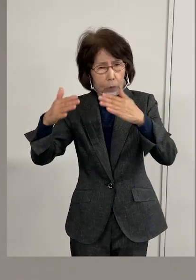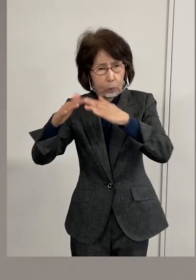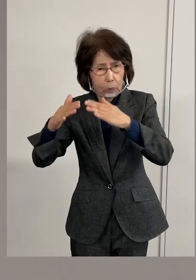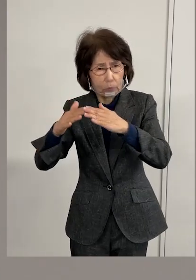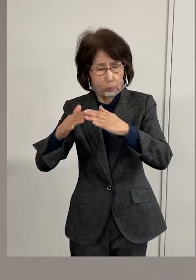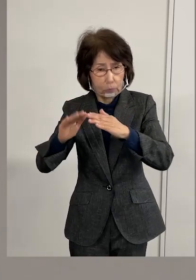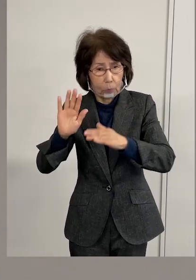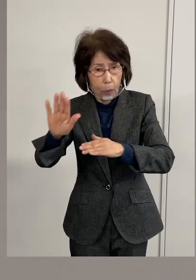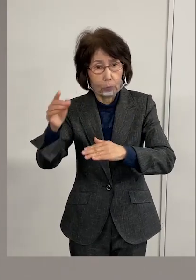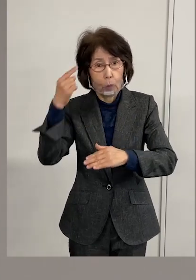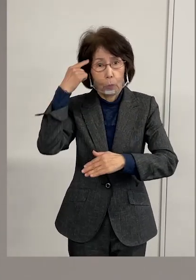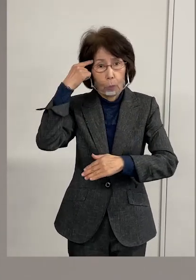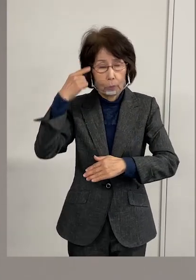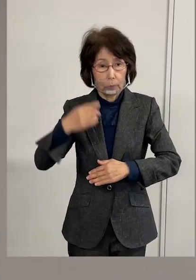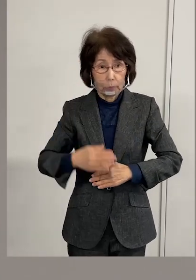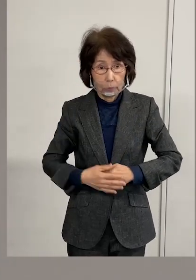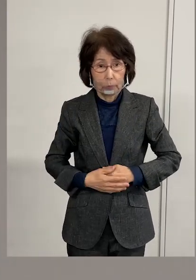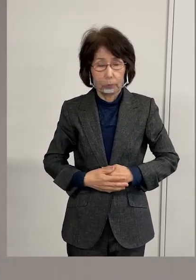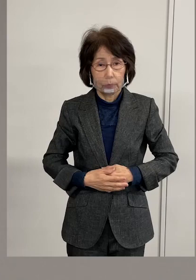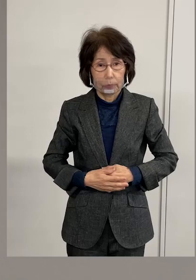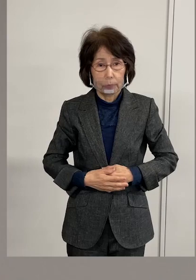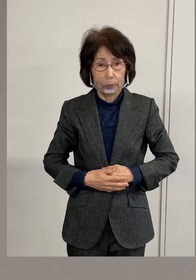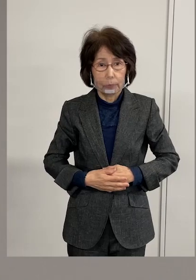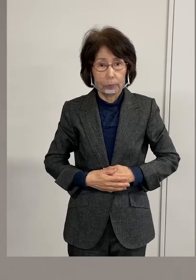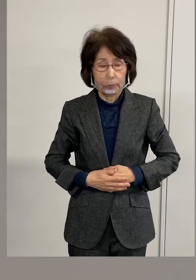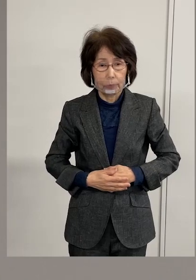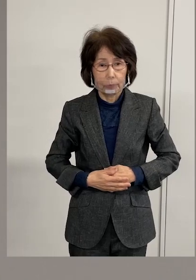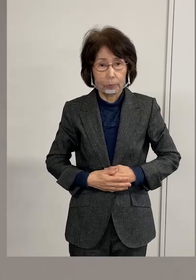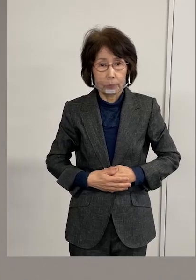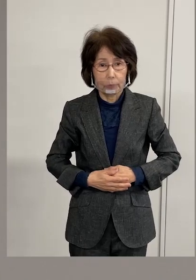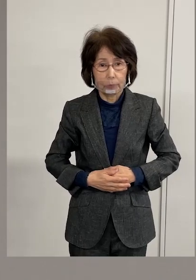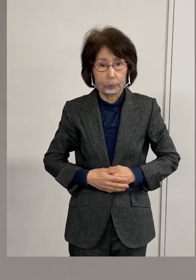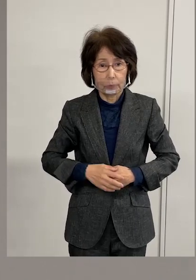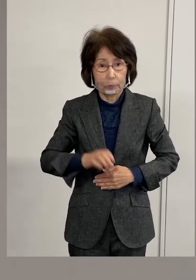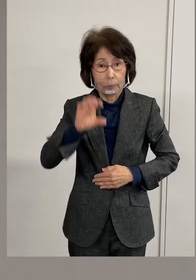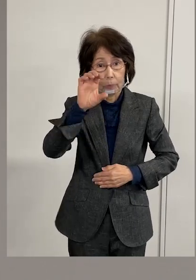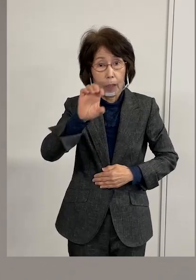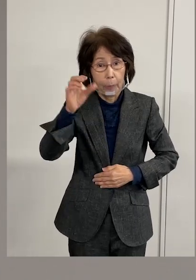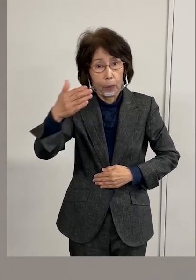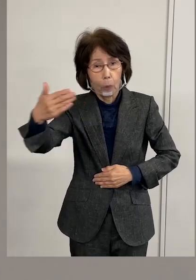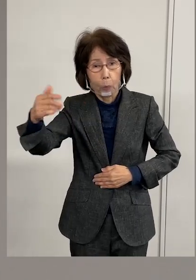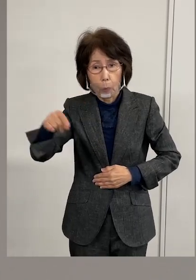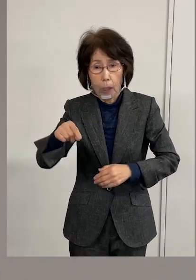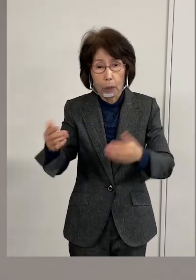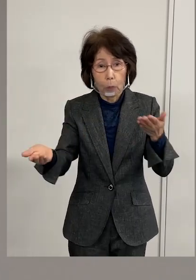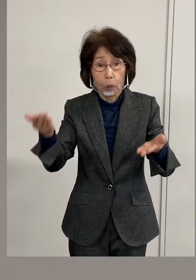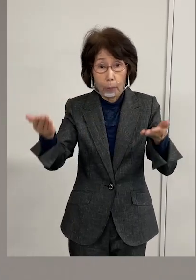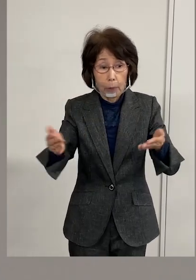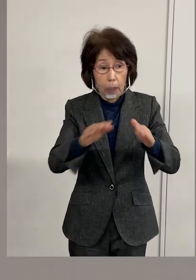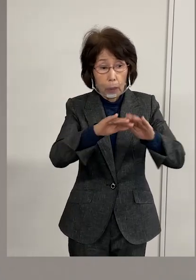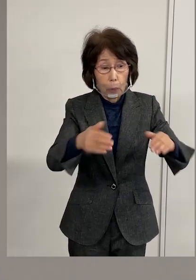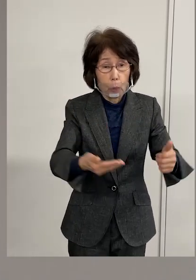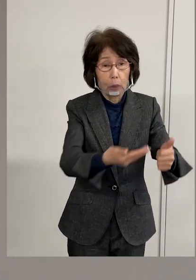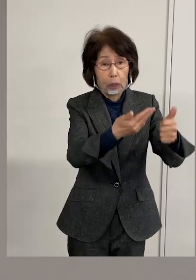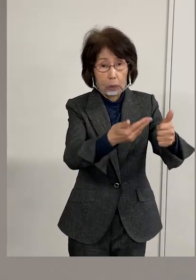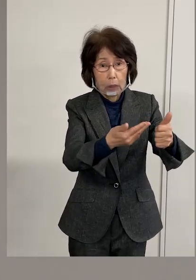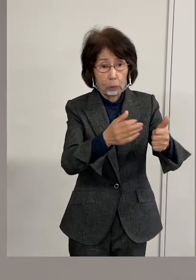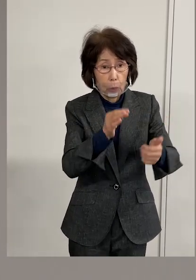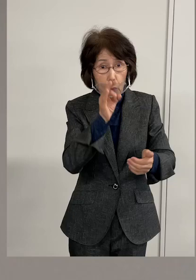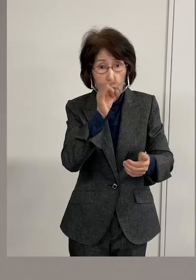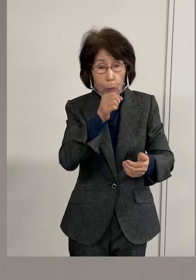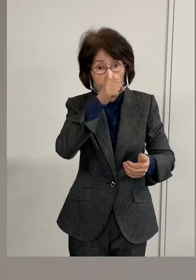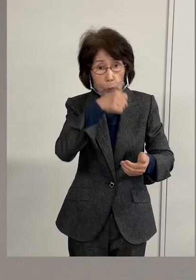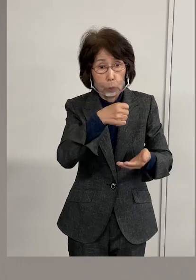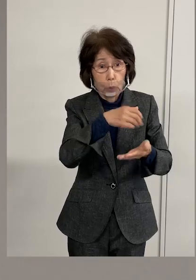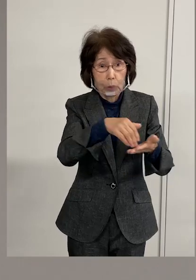かというふうに思っておりますが、まあ、いずれにしても、まあ、欧米諸国と比べて子育てに関する予算が低すぎるという